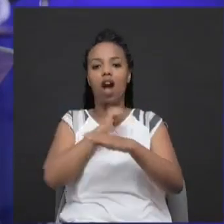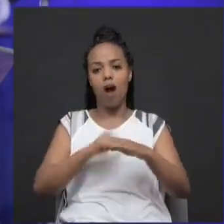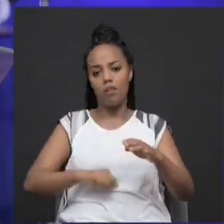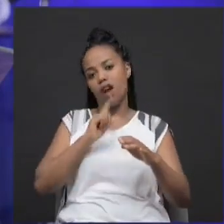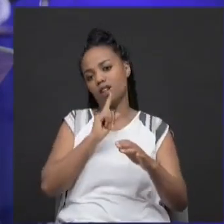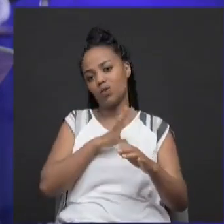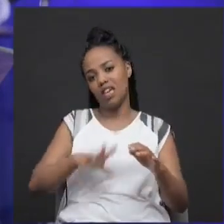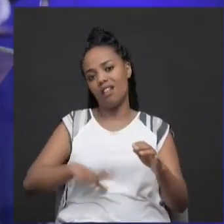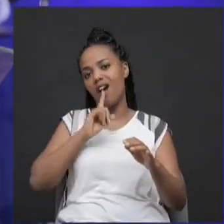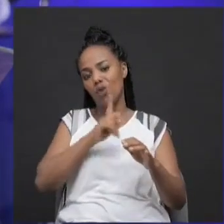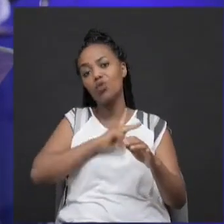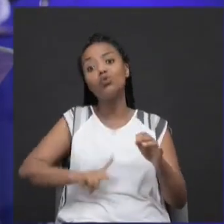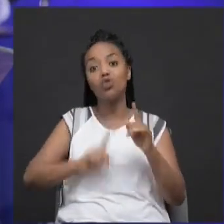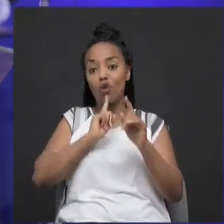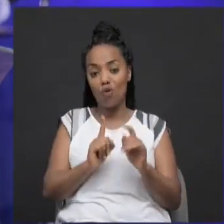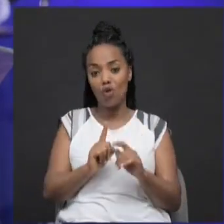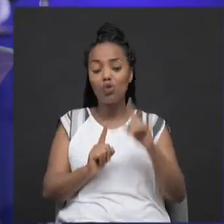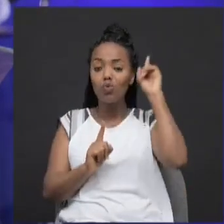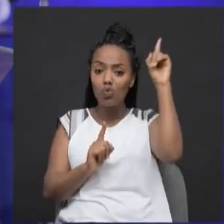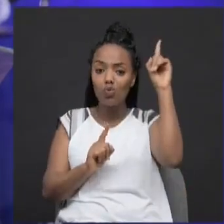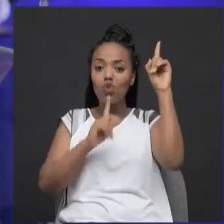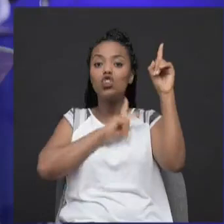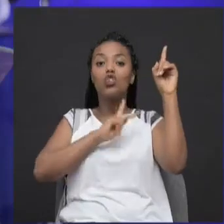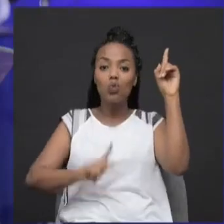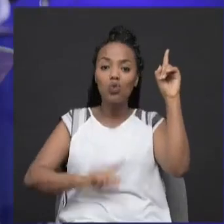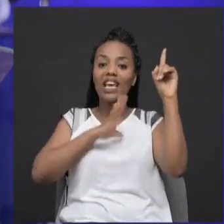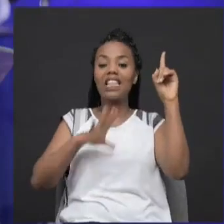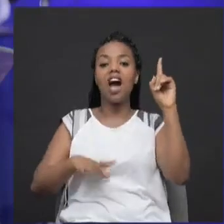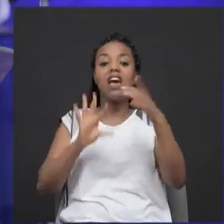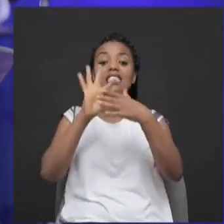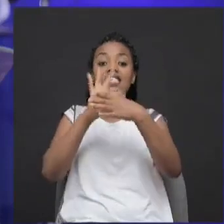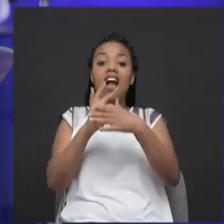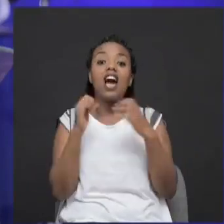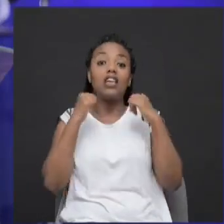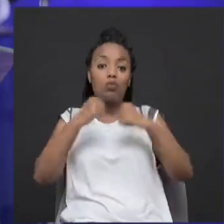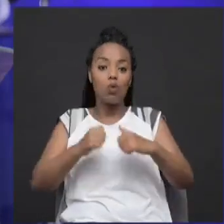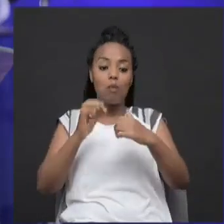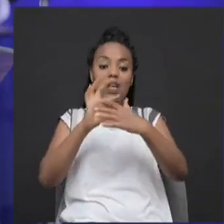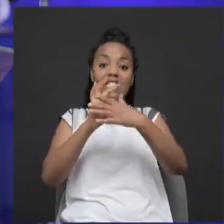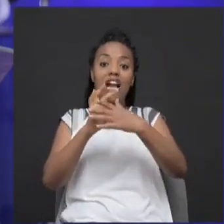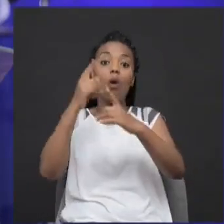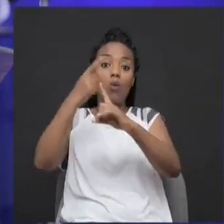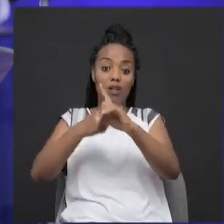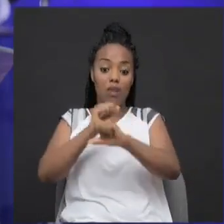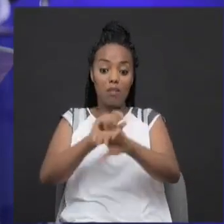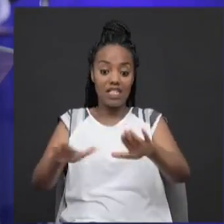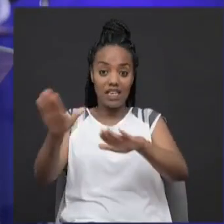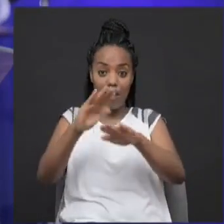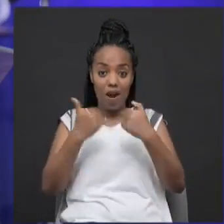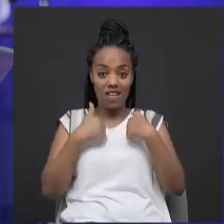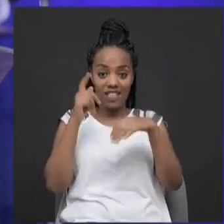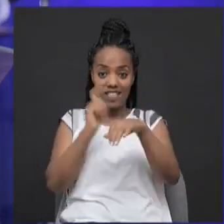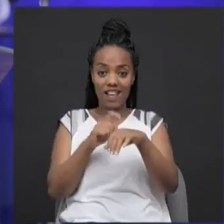ነው ንጉሥ ነው ይሄ ጌታ ይሄ ንጉሥ ሥጋ ስለለበሰ በሥጋ ወራት በምድር ላይ በነበረበት